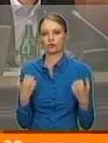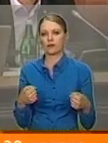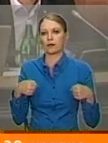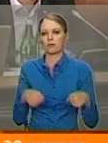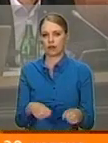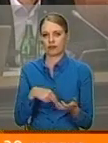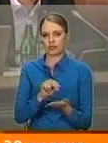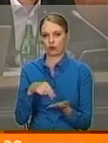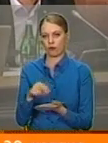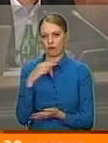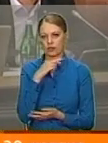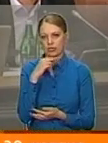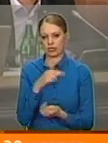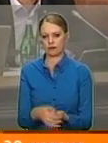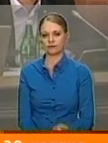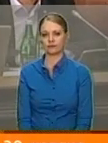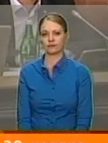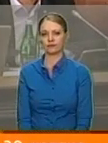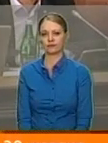права закуповувати ліки.